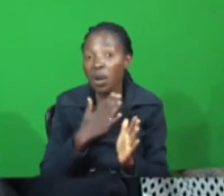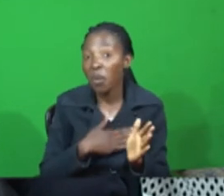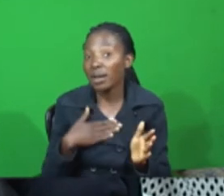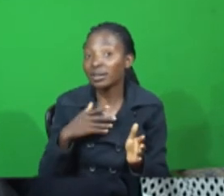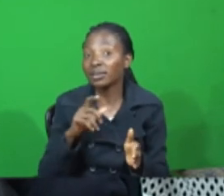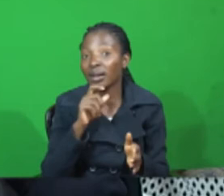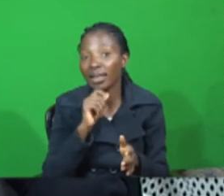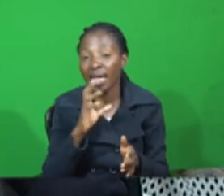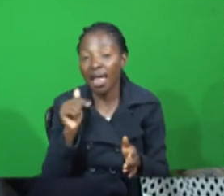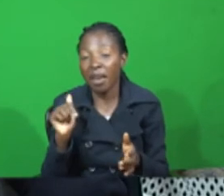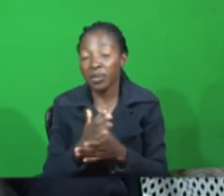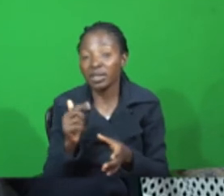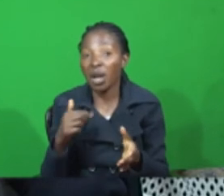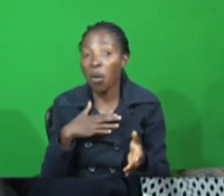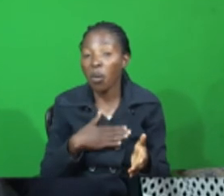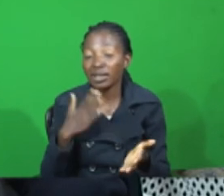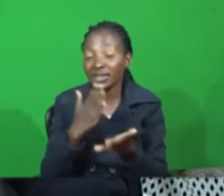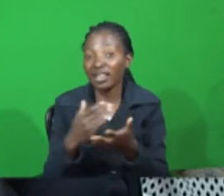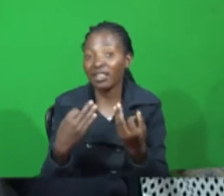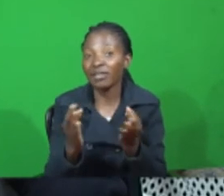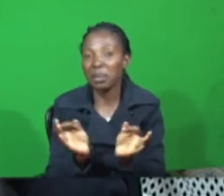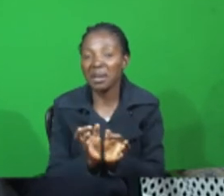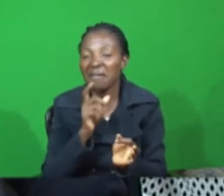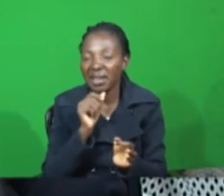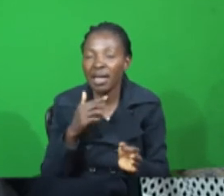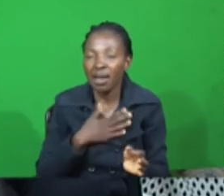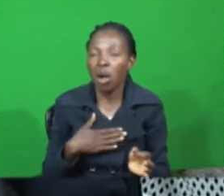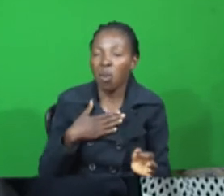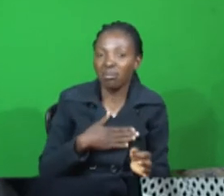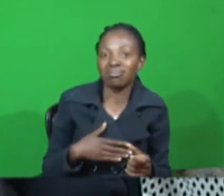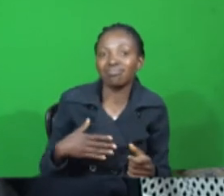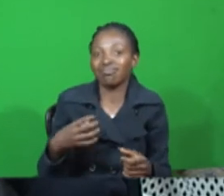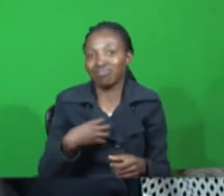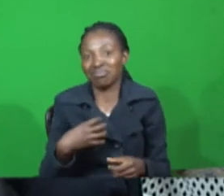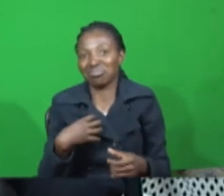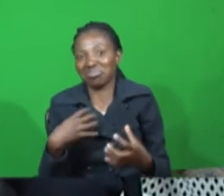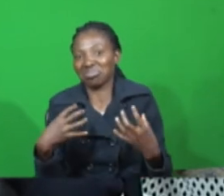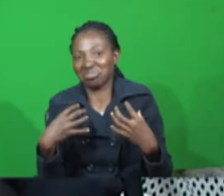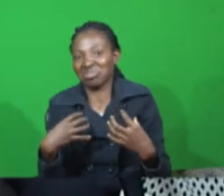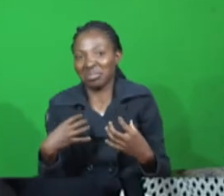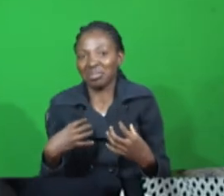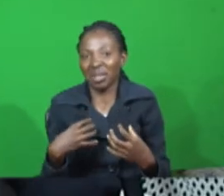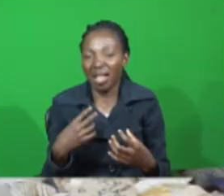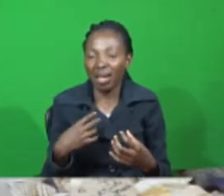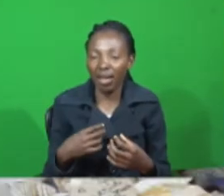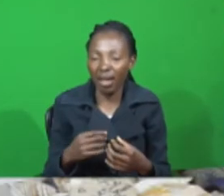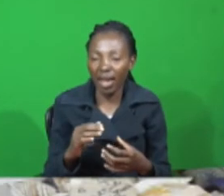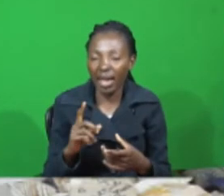kutawudu utotanga murika. Anaba baba yesu no dopa anda kujua nukira mani. E dano kuneza ipapo.